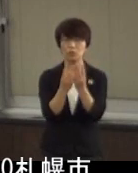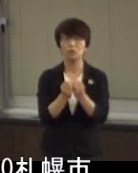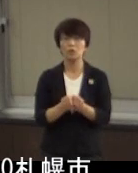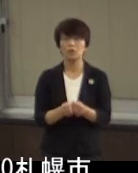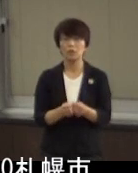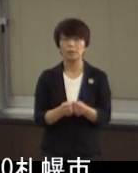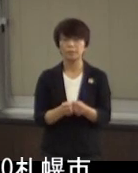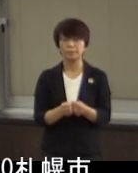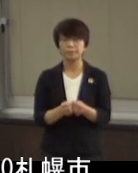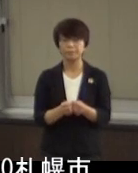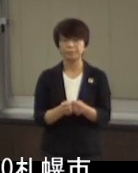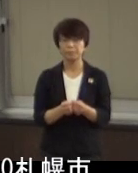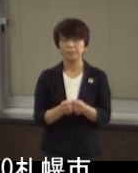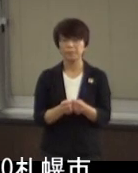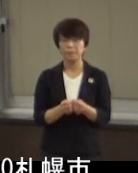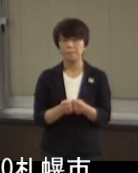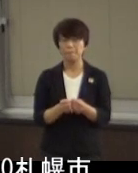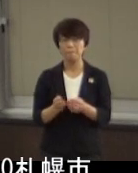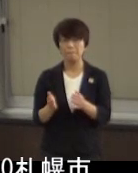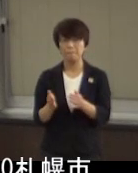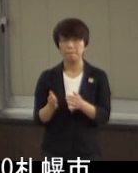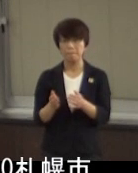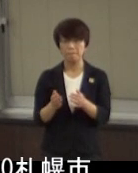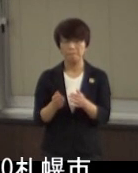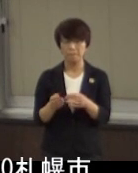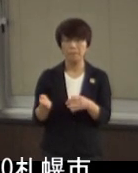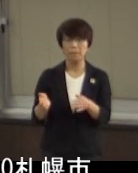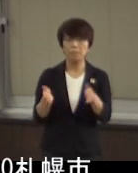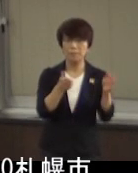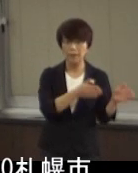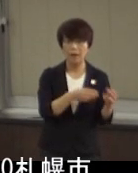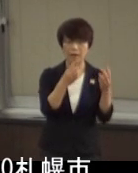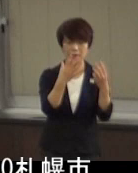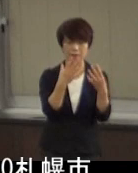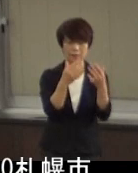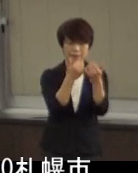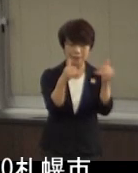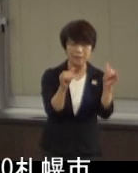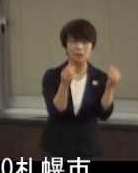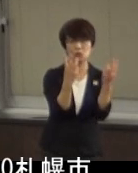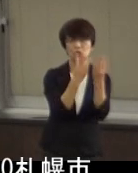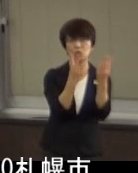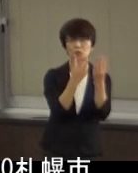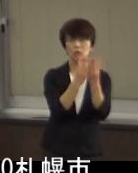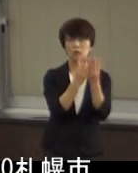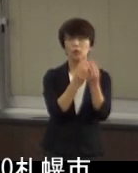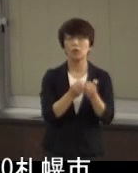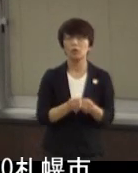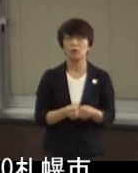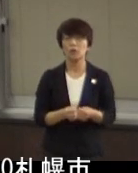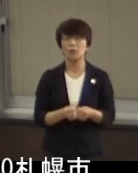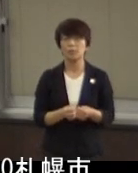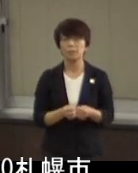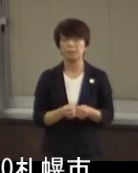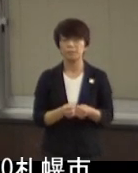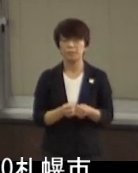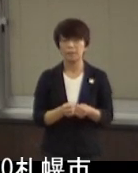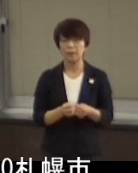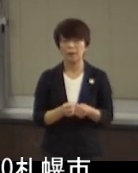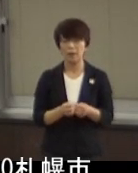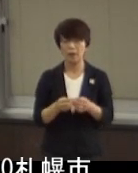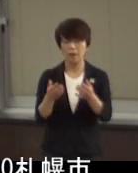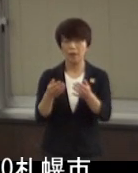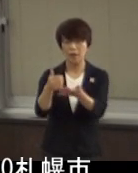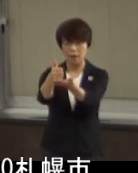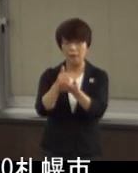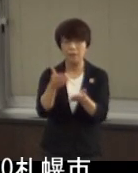その発生店舗数、それから人数におきましても、接待伴う飲